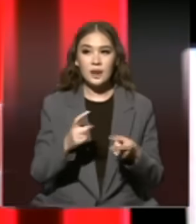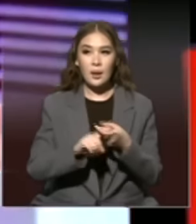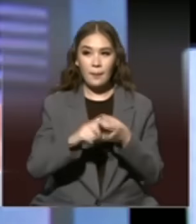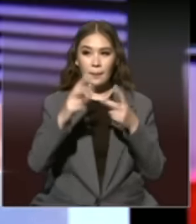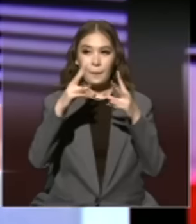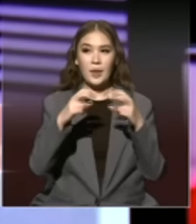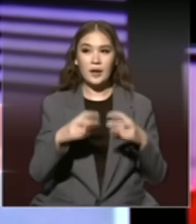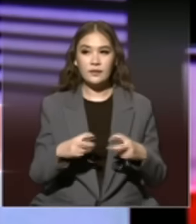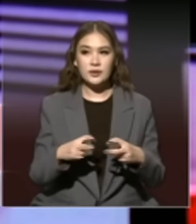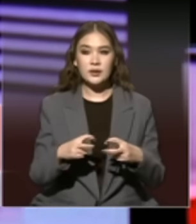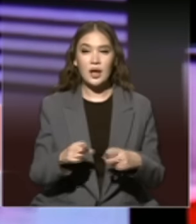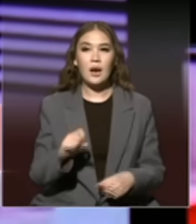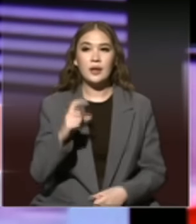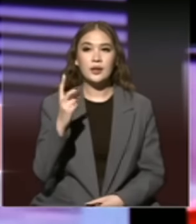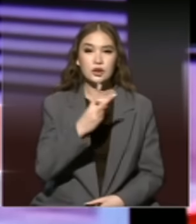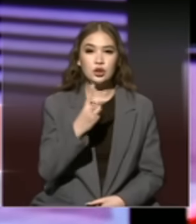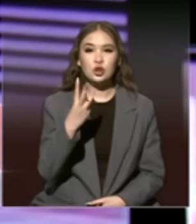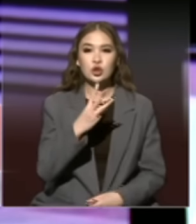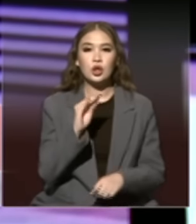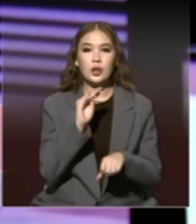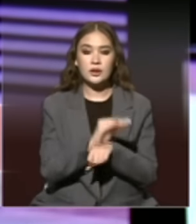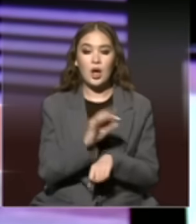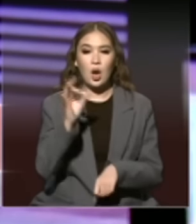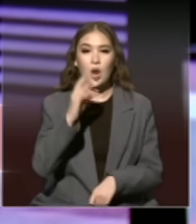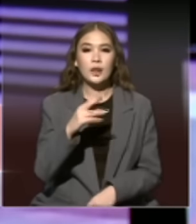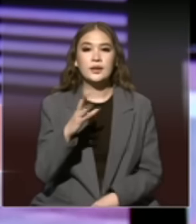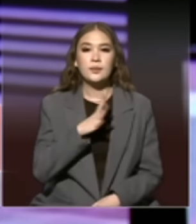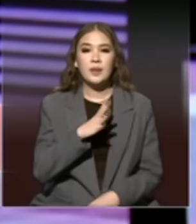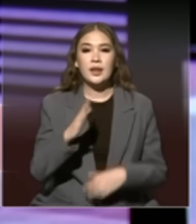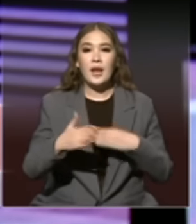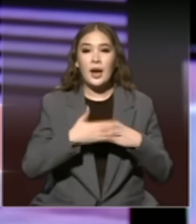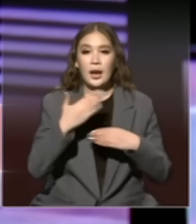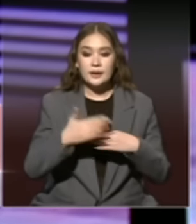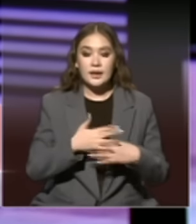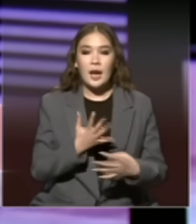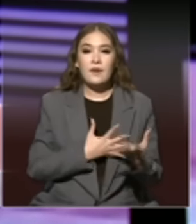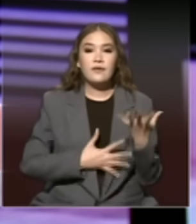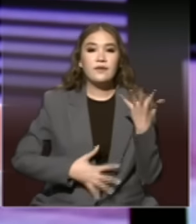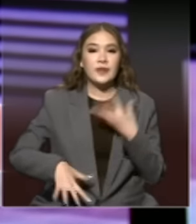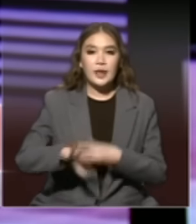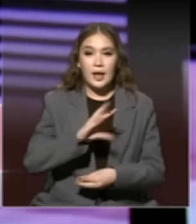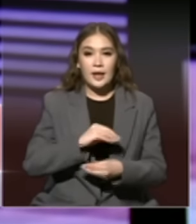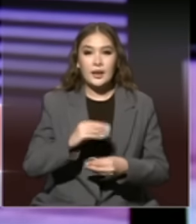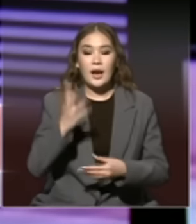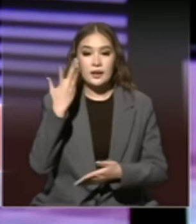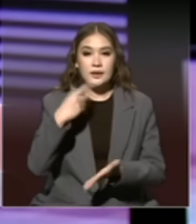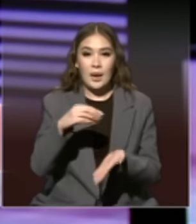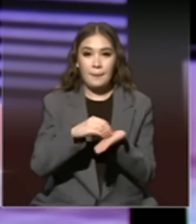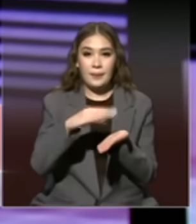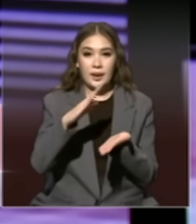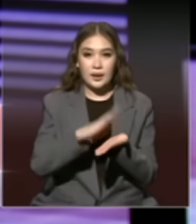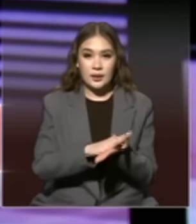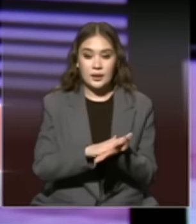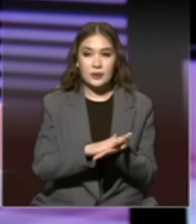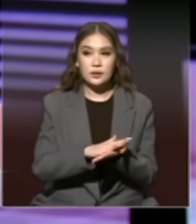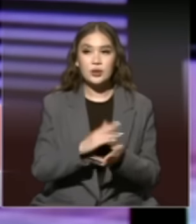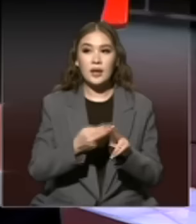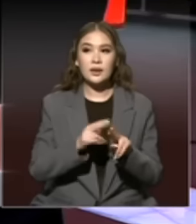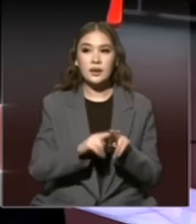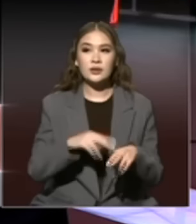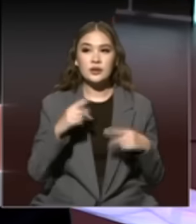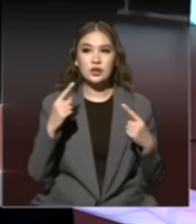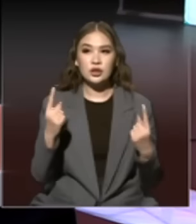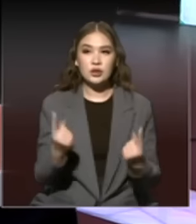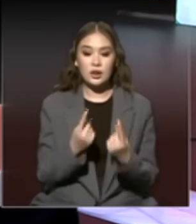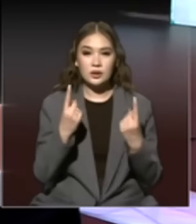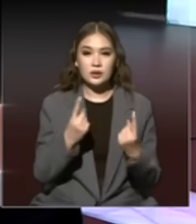біріншіден. Екіншіден осы жерге қосып кетейін жаңа жазаға байланысты. Негізі барлық жазалар белгіленген кезде жазаны